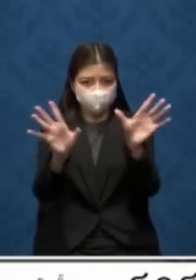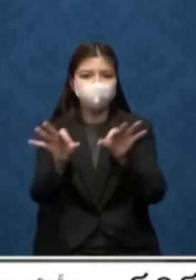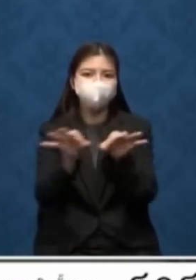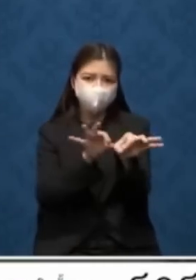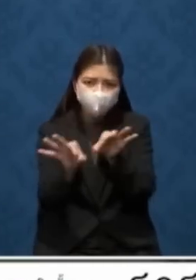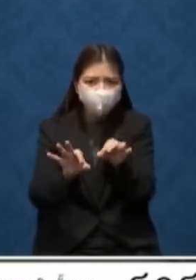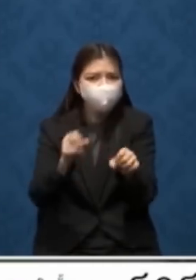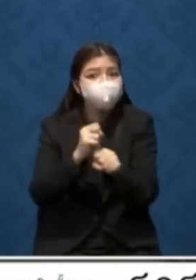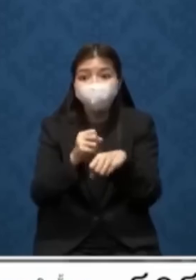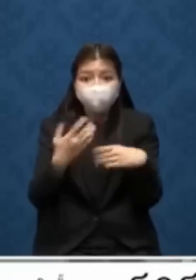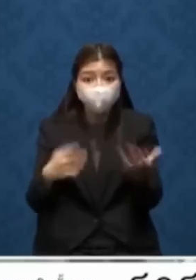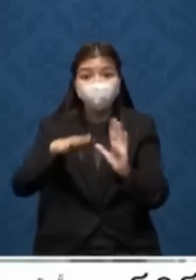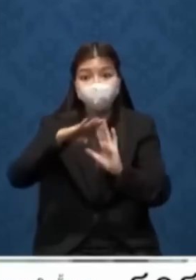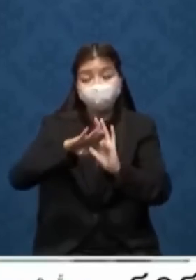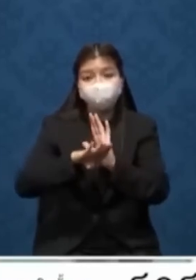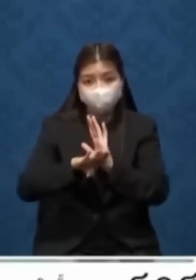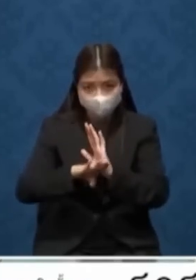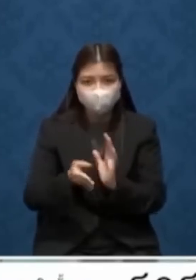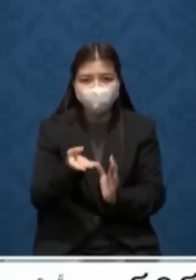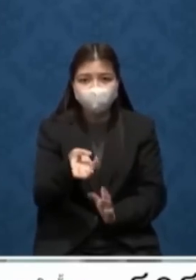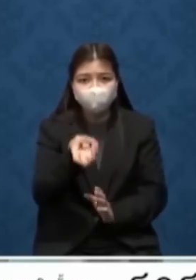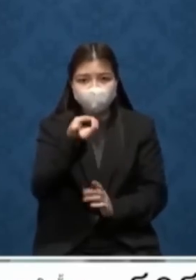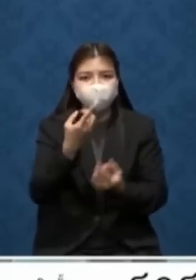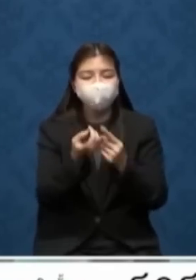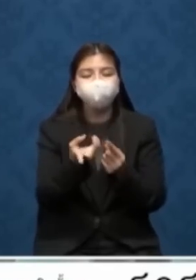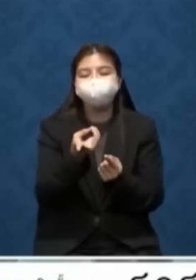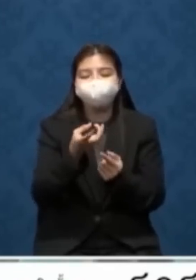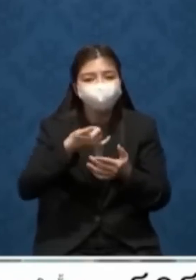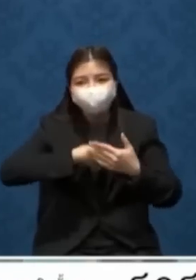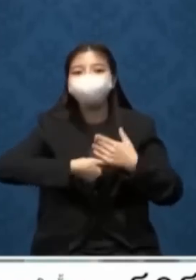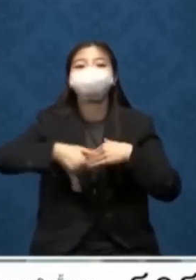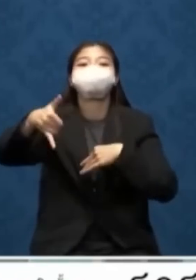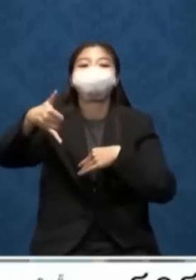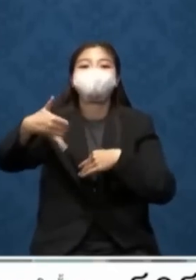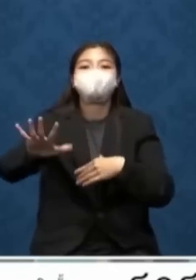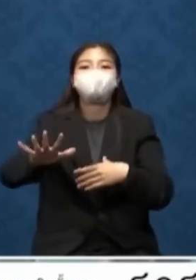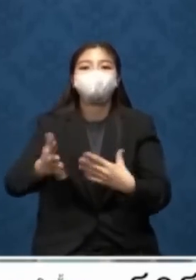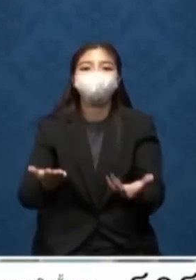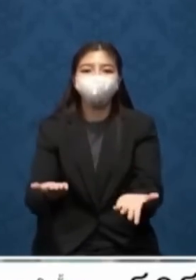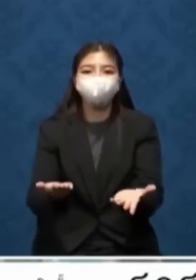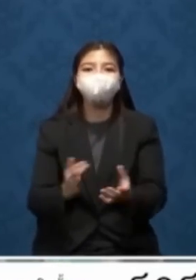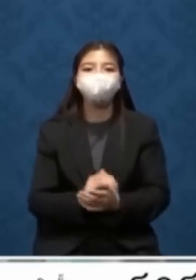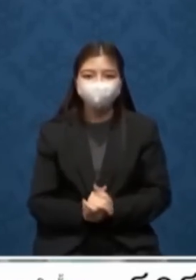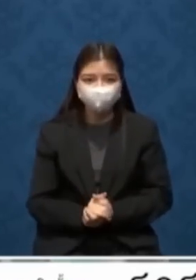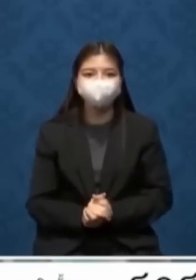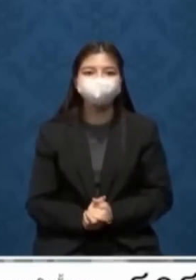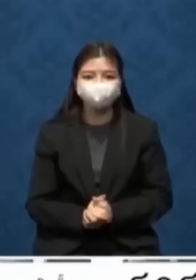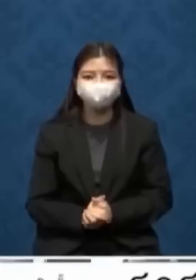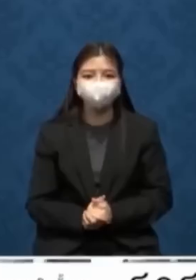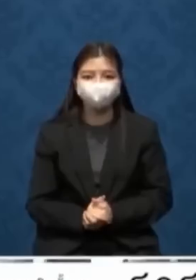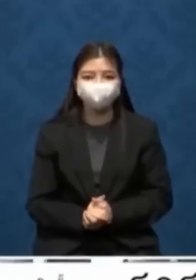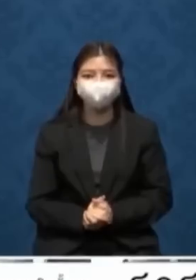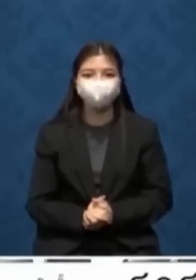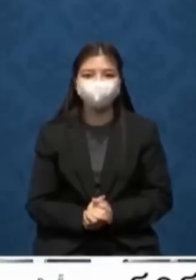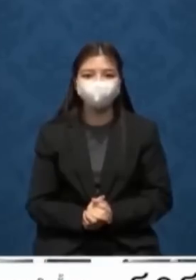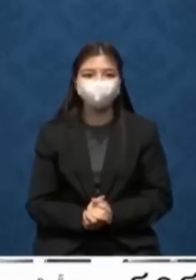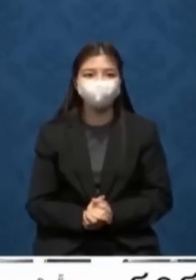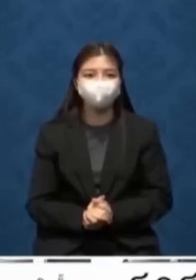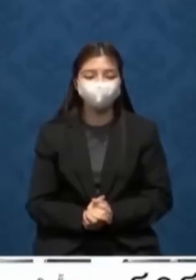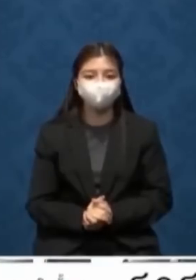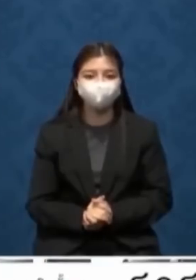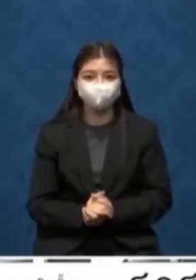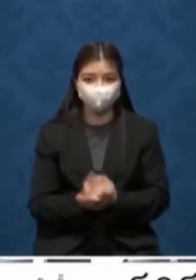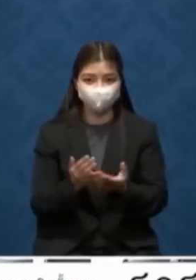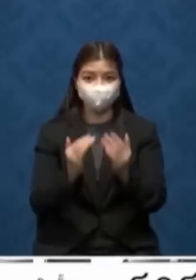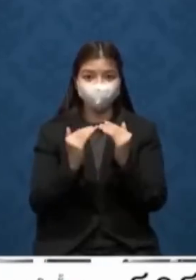งจะเอาอย่างไรแต่นั่นแหละครับท่านนายกเขาเดินหนีไปแล้วขอบคุณครับ ครับต่อไปจะเป็นสอง